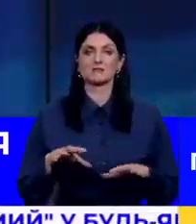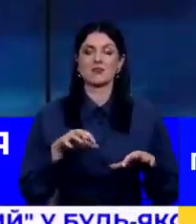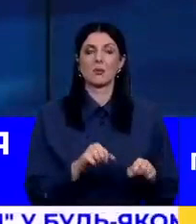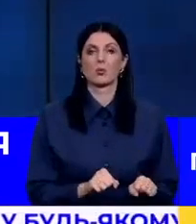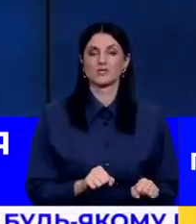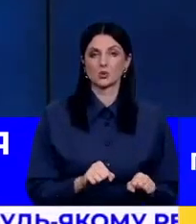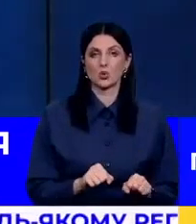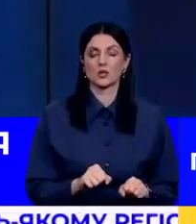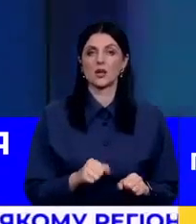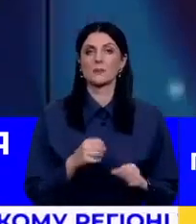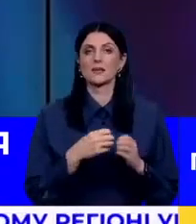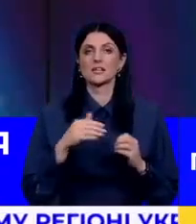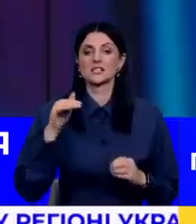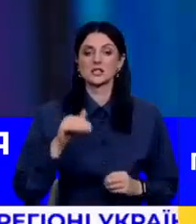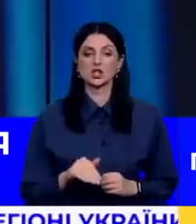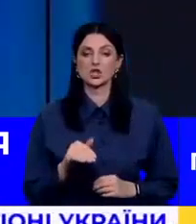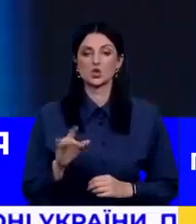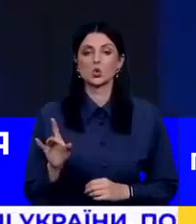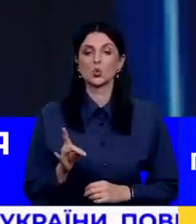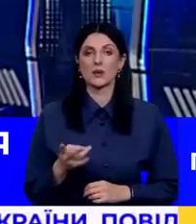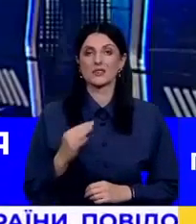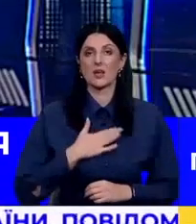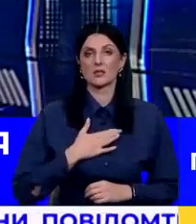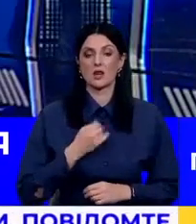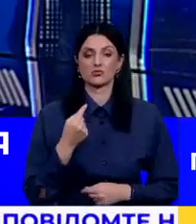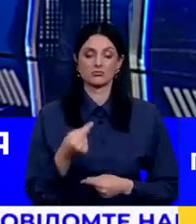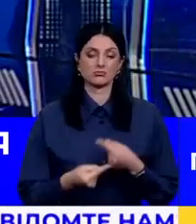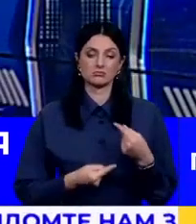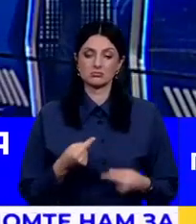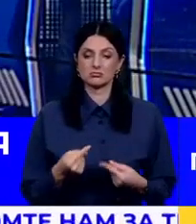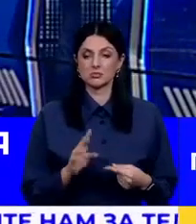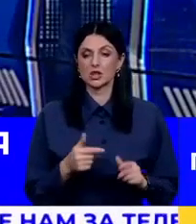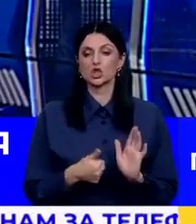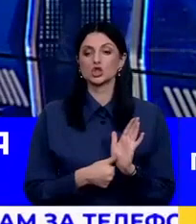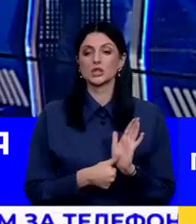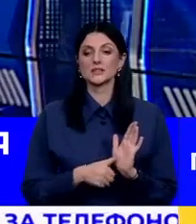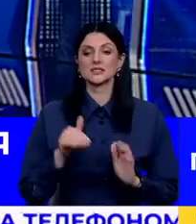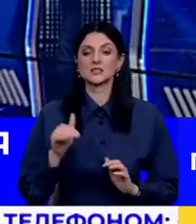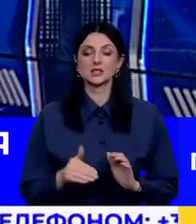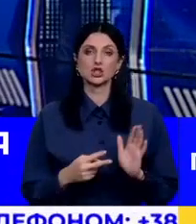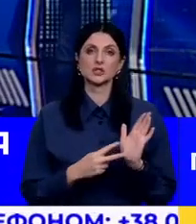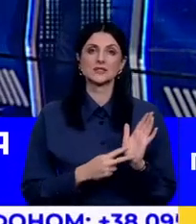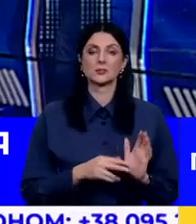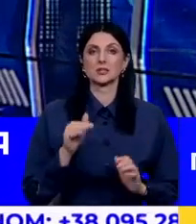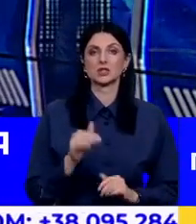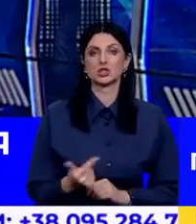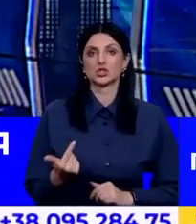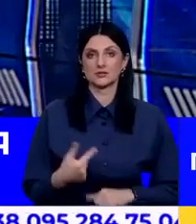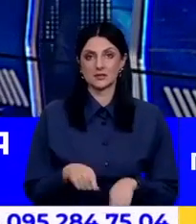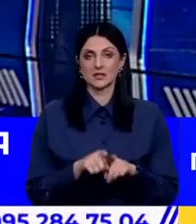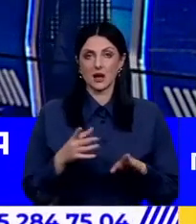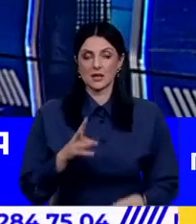рублей. Це що на українські гроші? На наші гроші, гроші, ну пусть це там 6 тисяч гривень, 7 тисяч гривень. Вот така